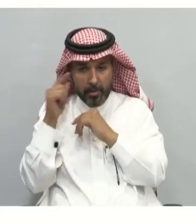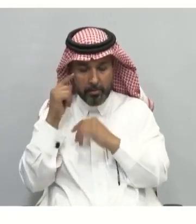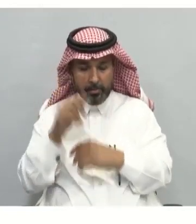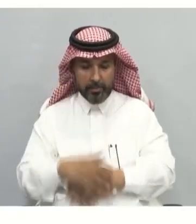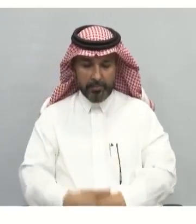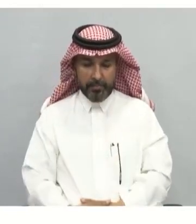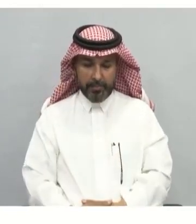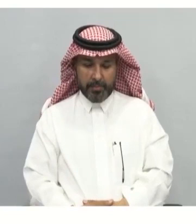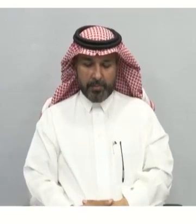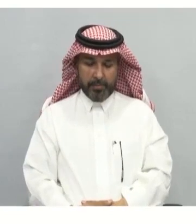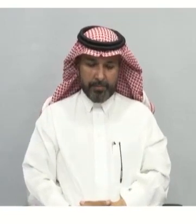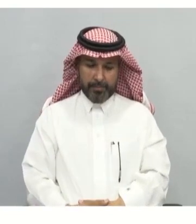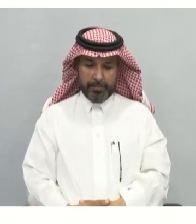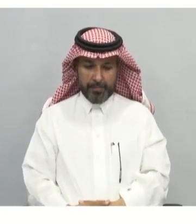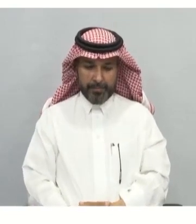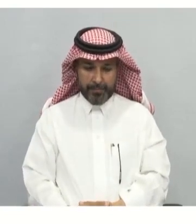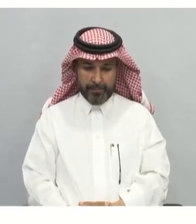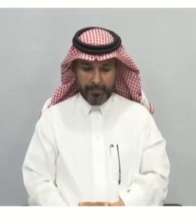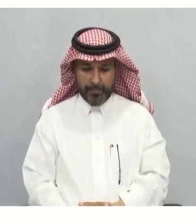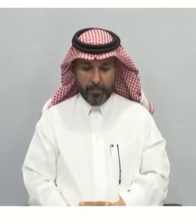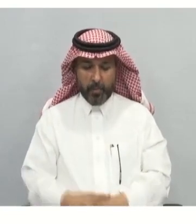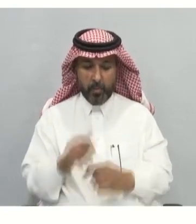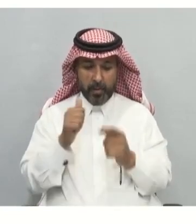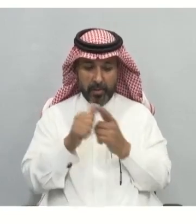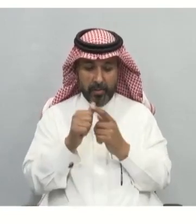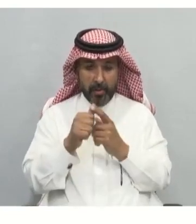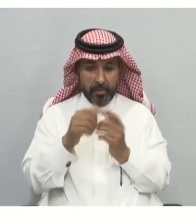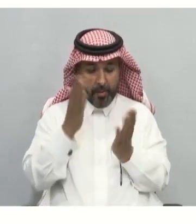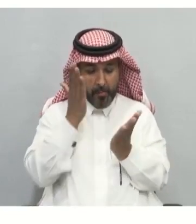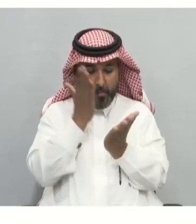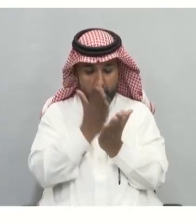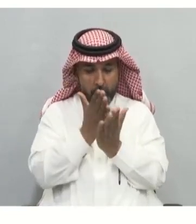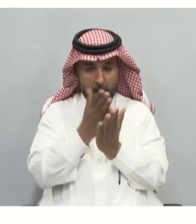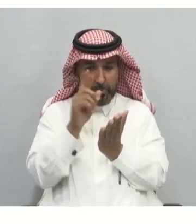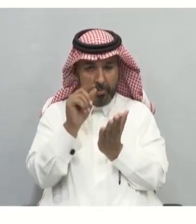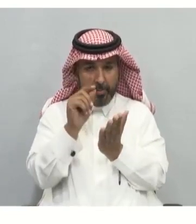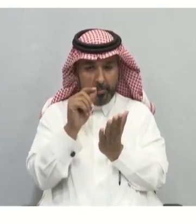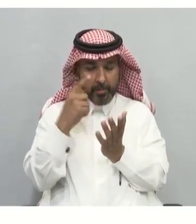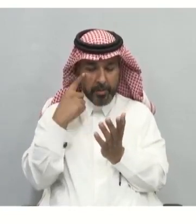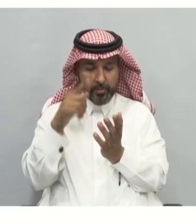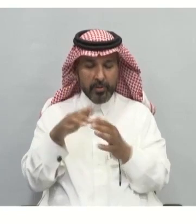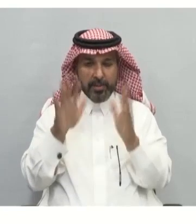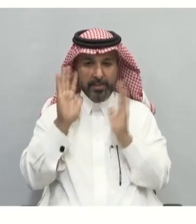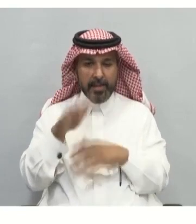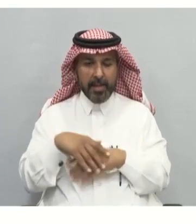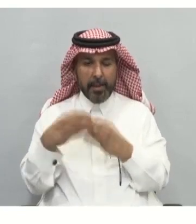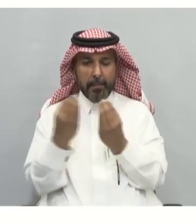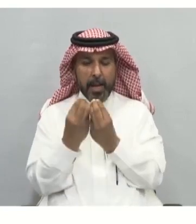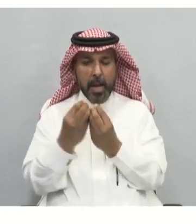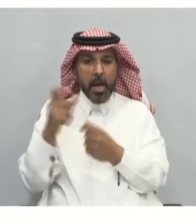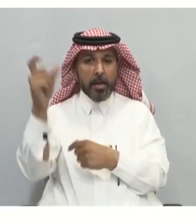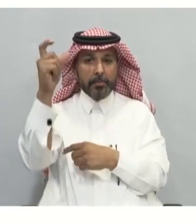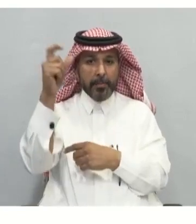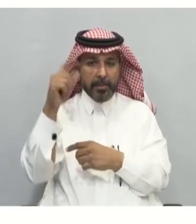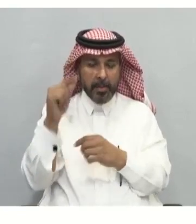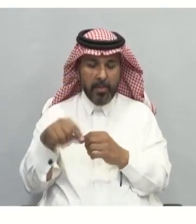لامور منها اولا ان الله تعالى يحب من عبده ان يصلي مع الجماعه ثانيا ان